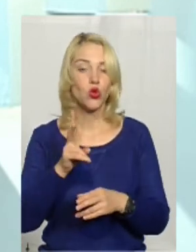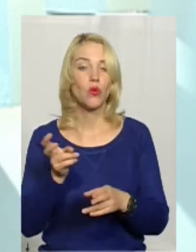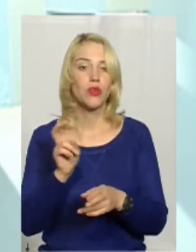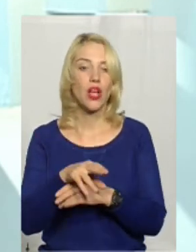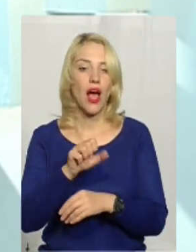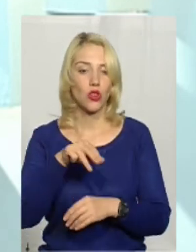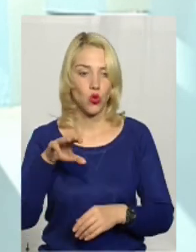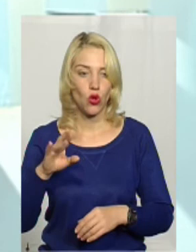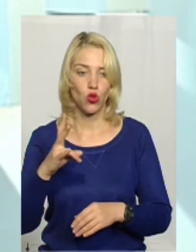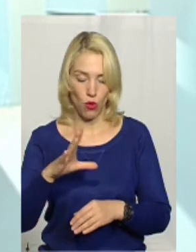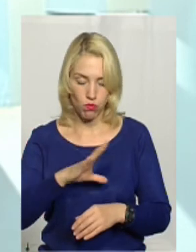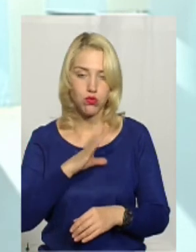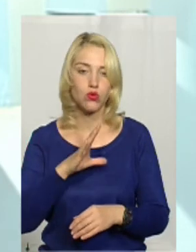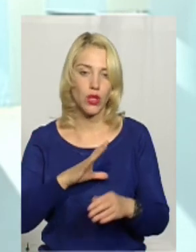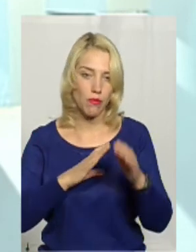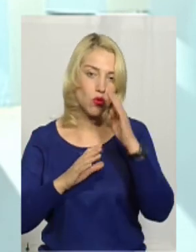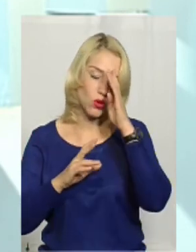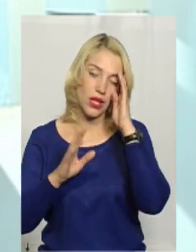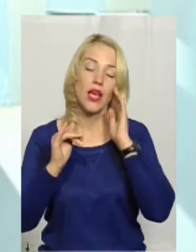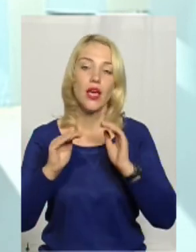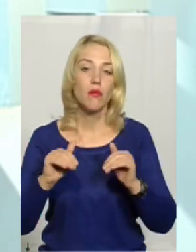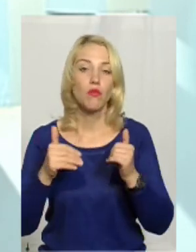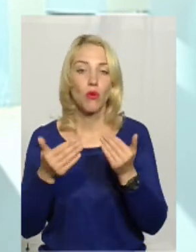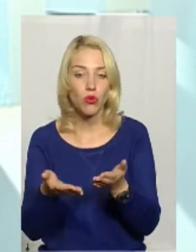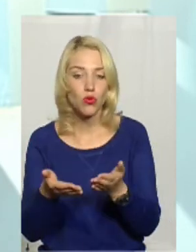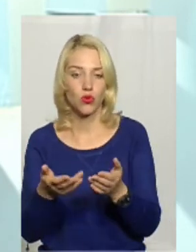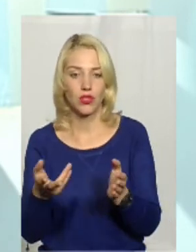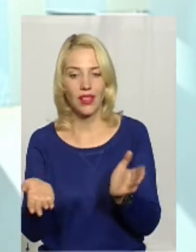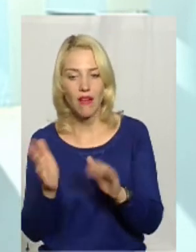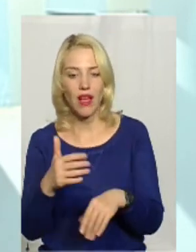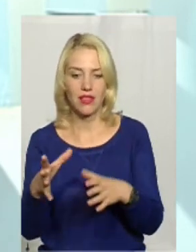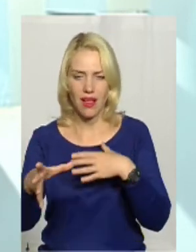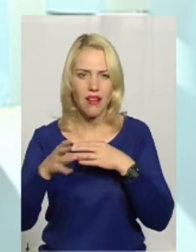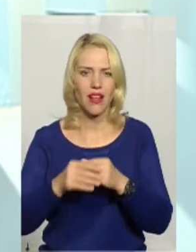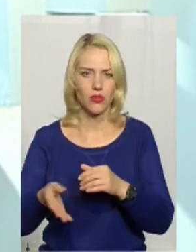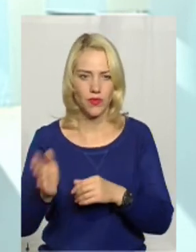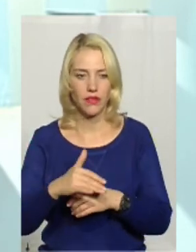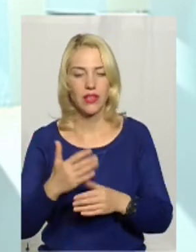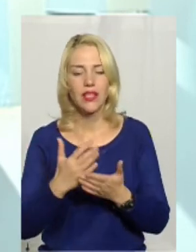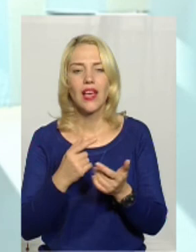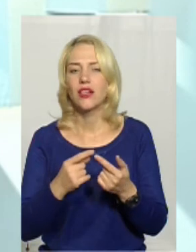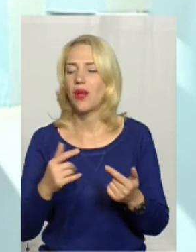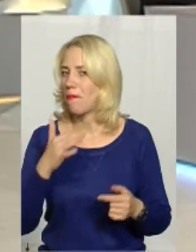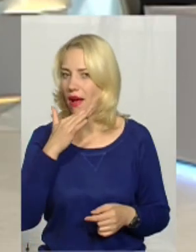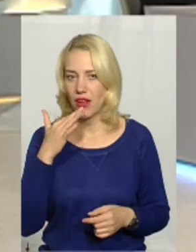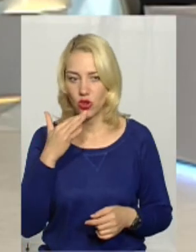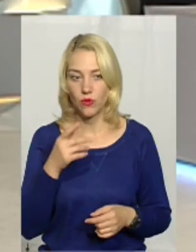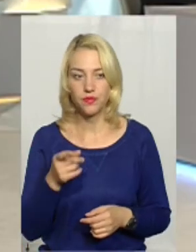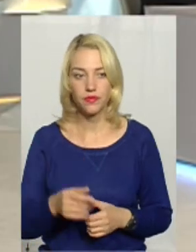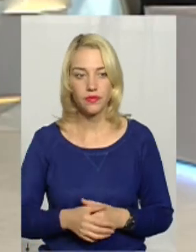АТО, але були і пропонують, що давайте ми якось разом, бо є речей дуже багато, розумієте?